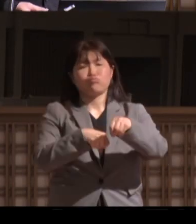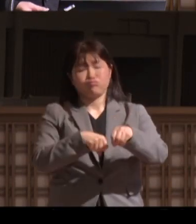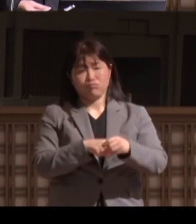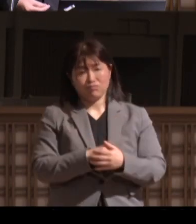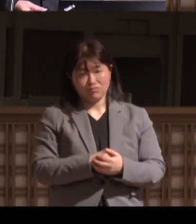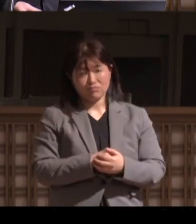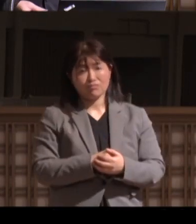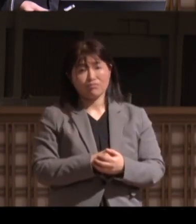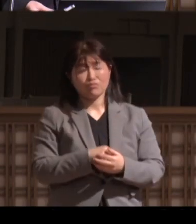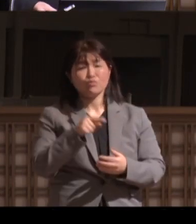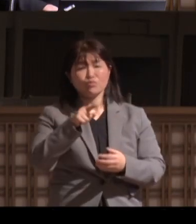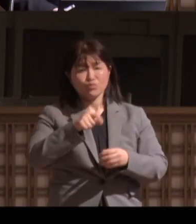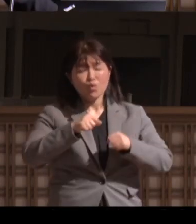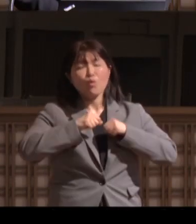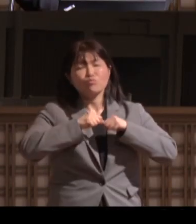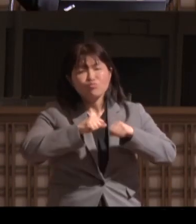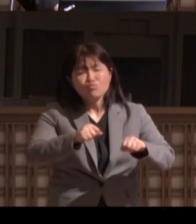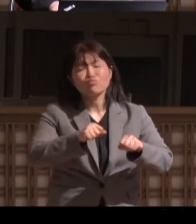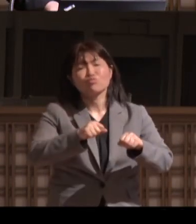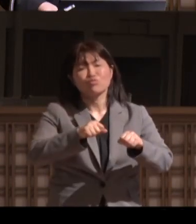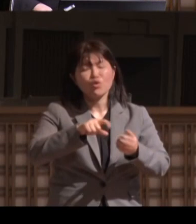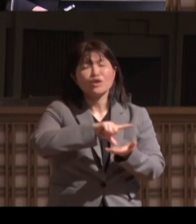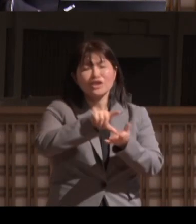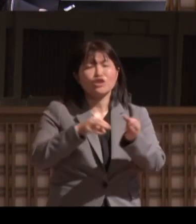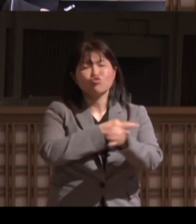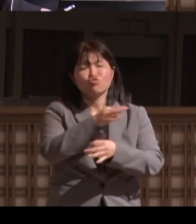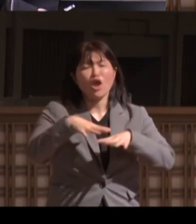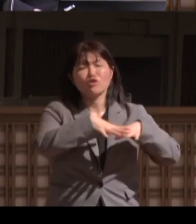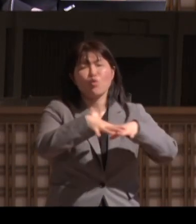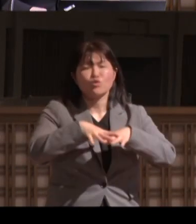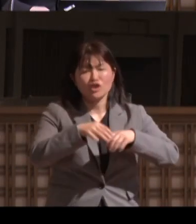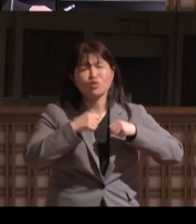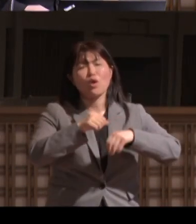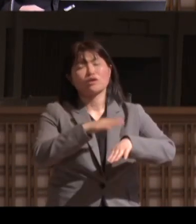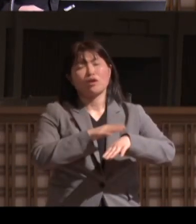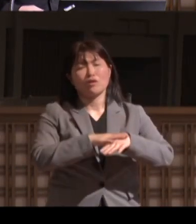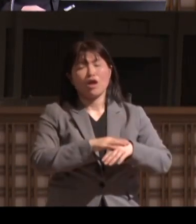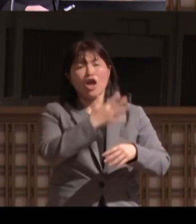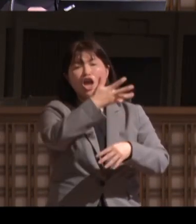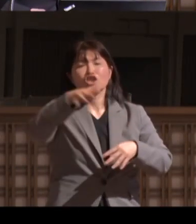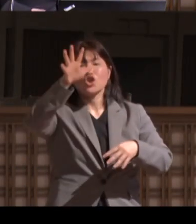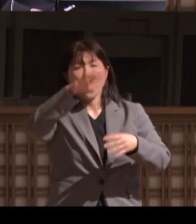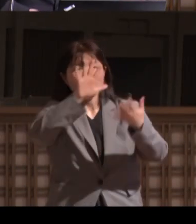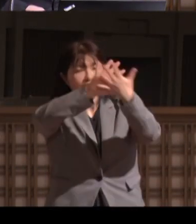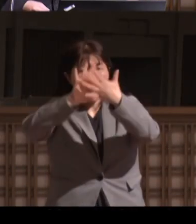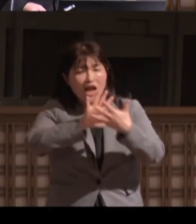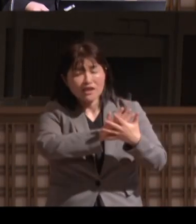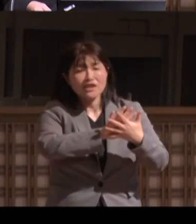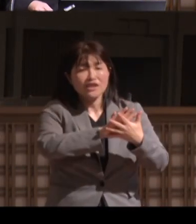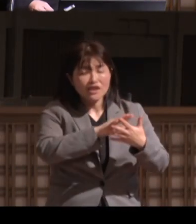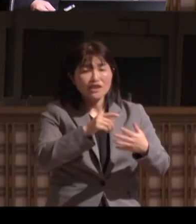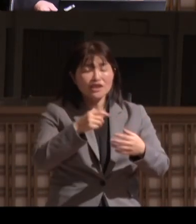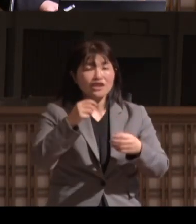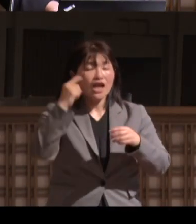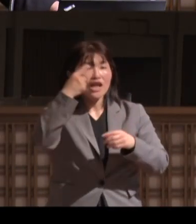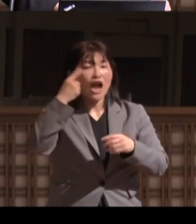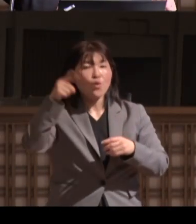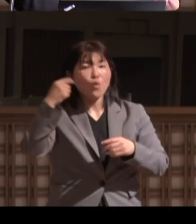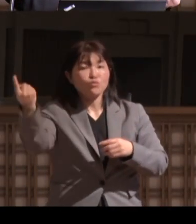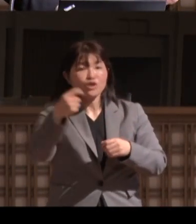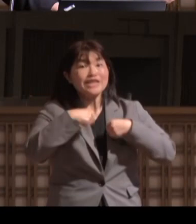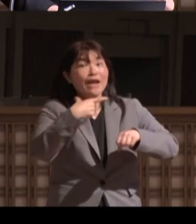よねそういうことを実現するのが地域運営組織です商事張りとかもこれ外国人体験でやて